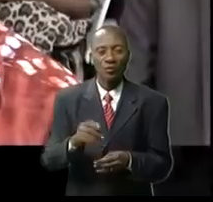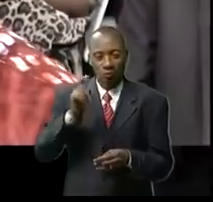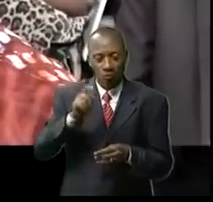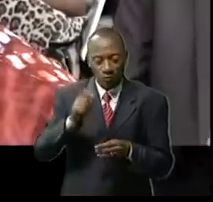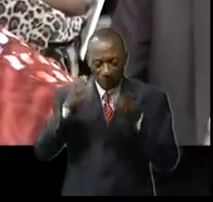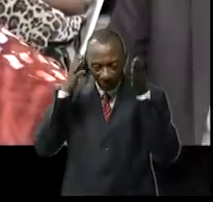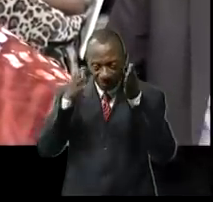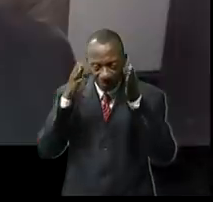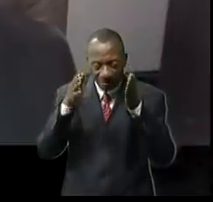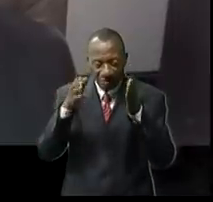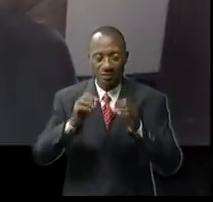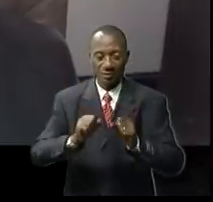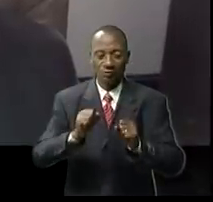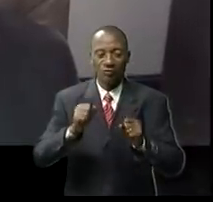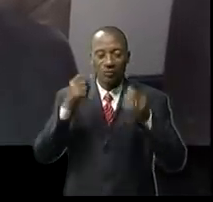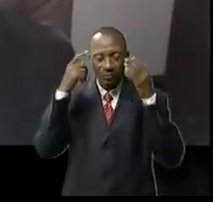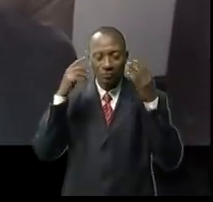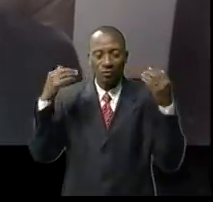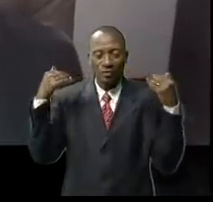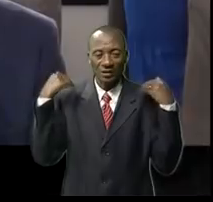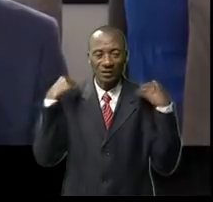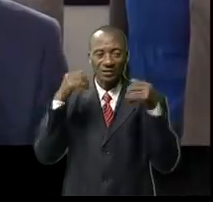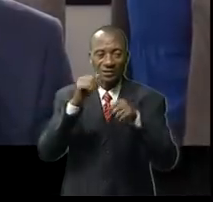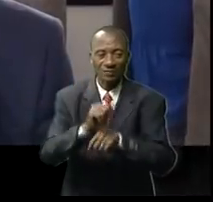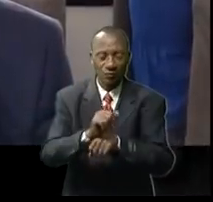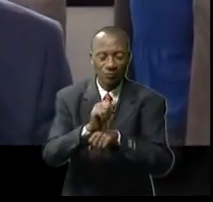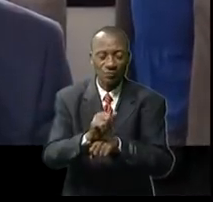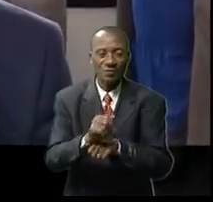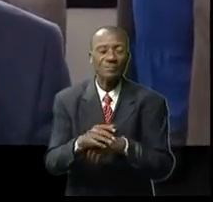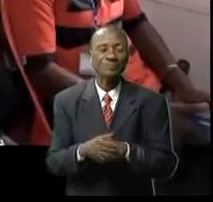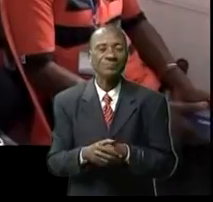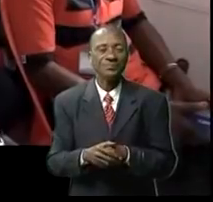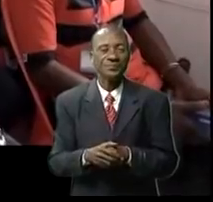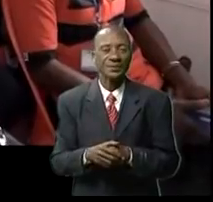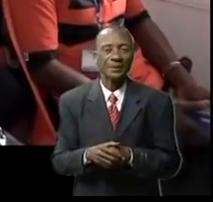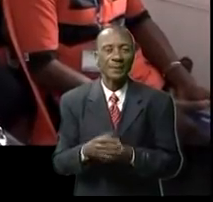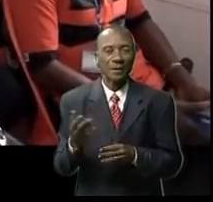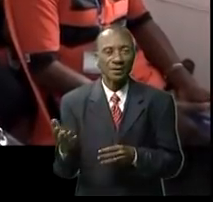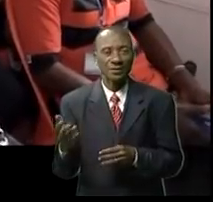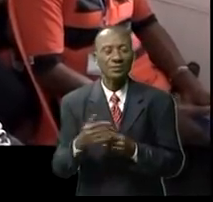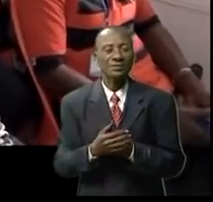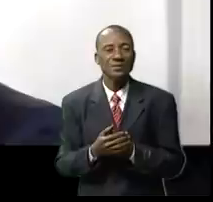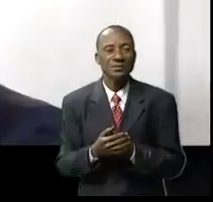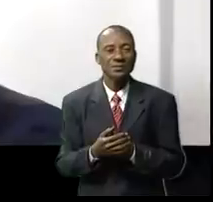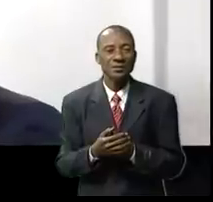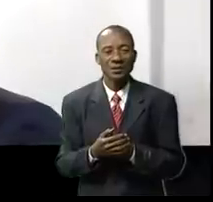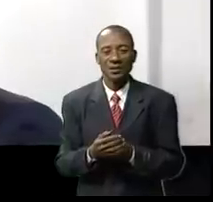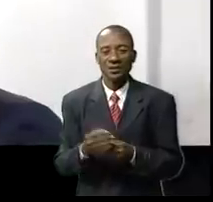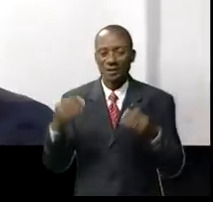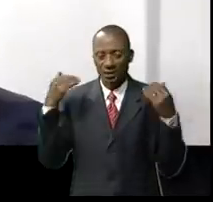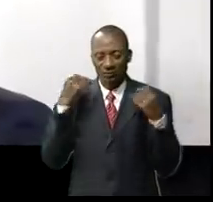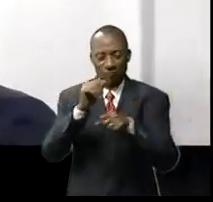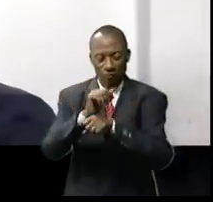cela s'ajoute l'établissement d'un partenariat gagnant-gagnant entre les chefferies coutumières et les investisseurs